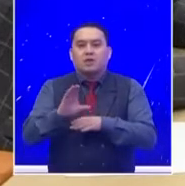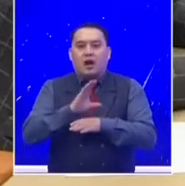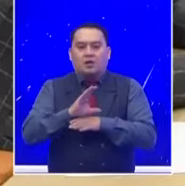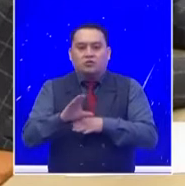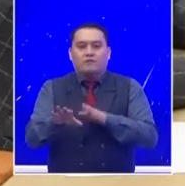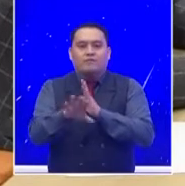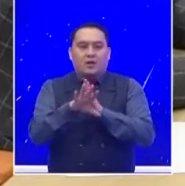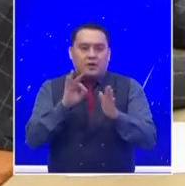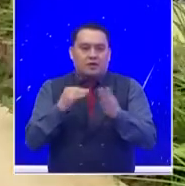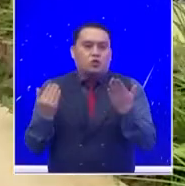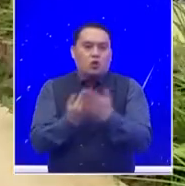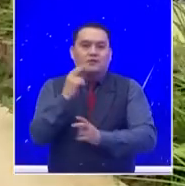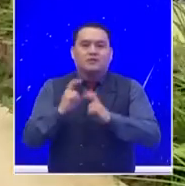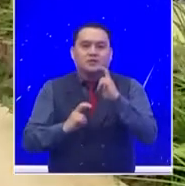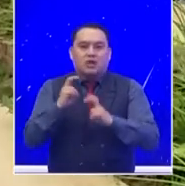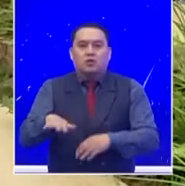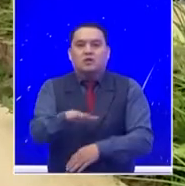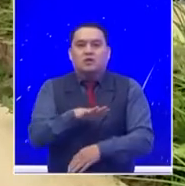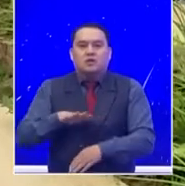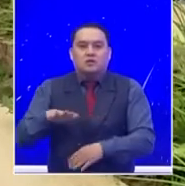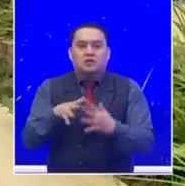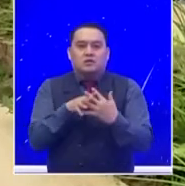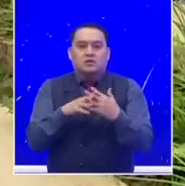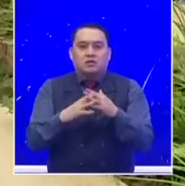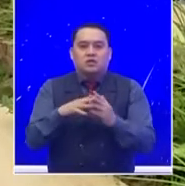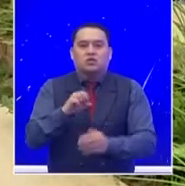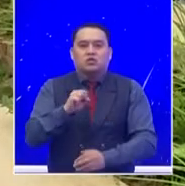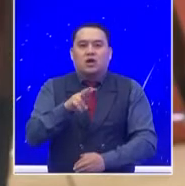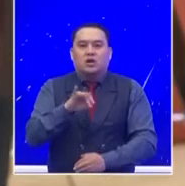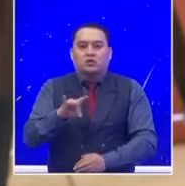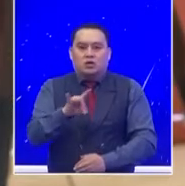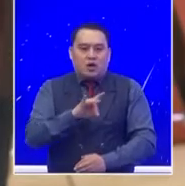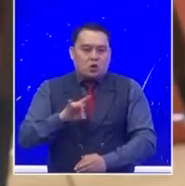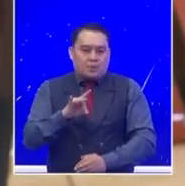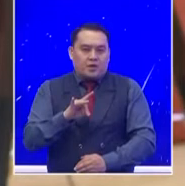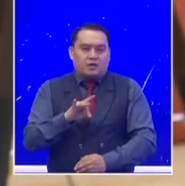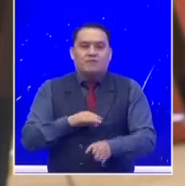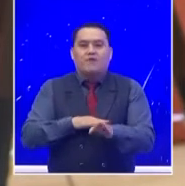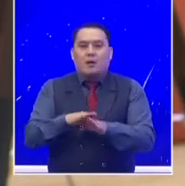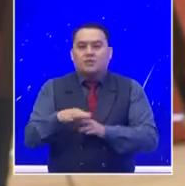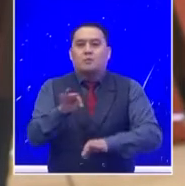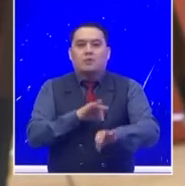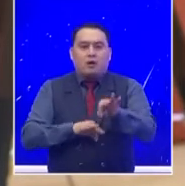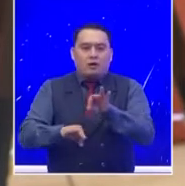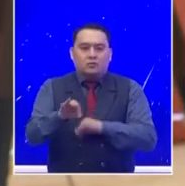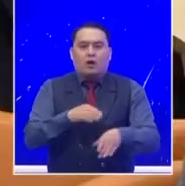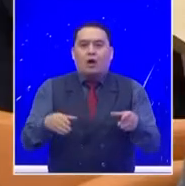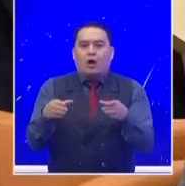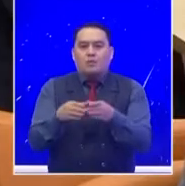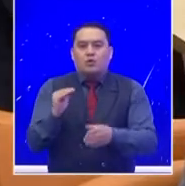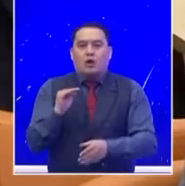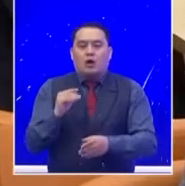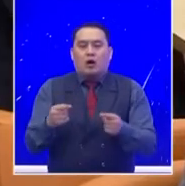уже определено. Новый завод появится на территории села Жармухамбет Карасайского района. Для реализации проекта компании получен в